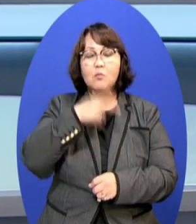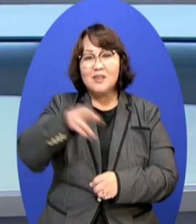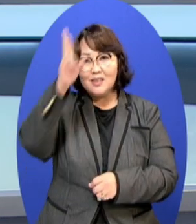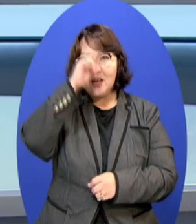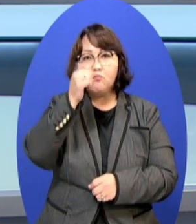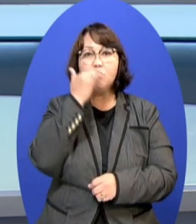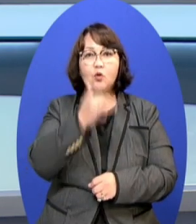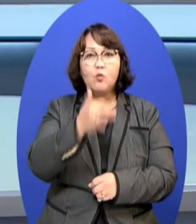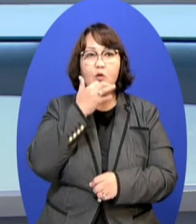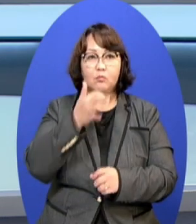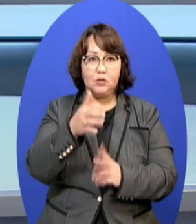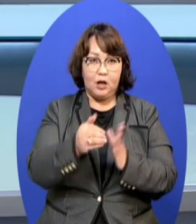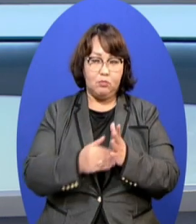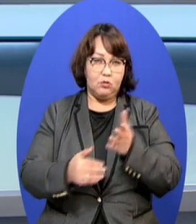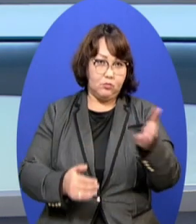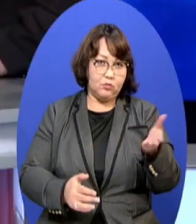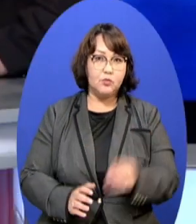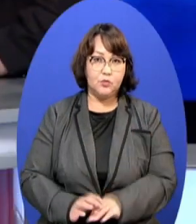зөвлөмж гаргасан байна.